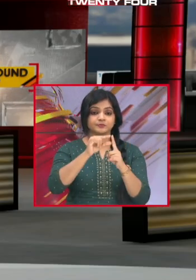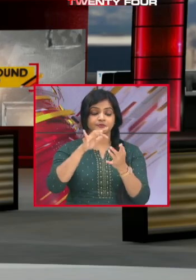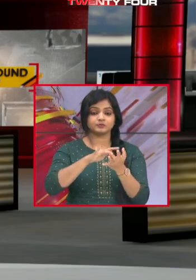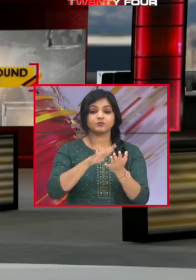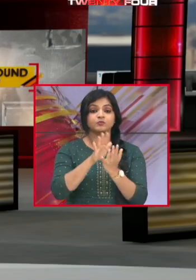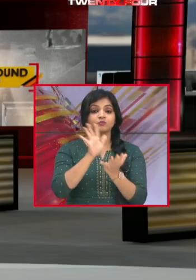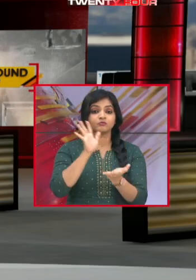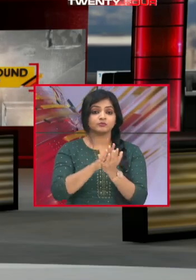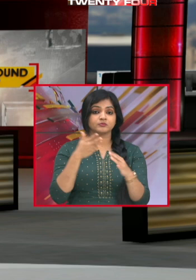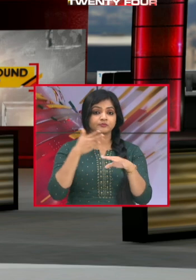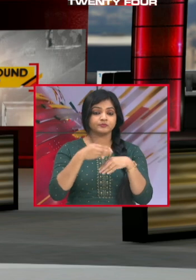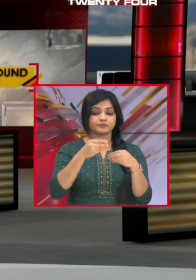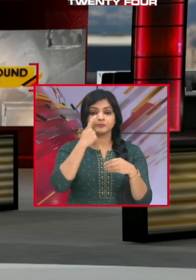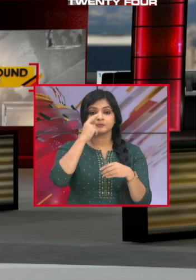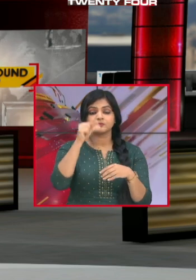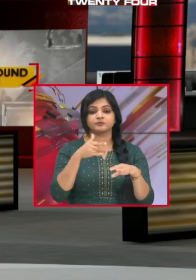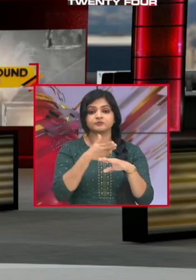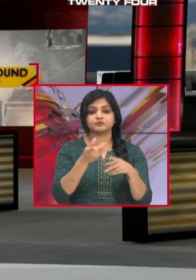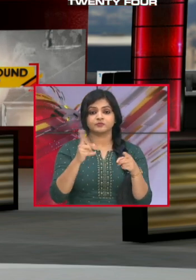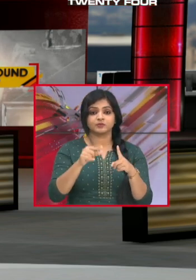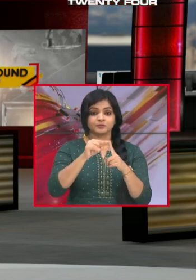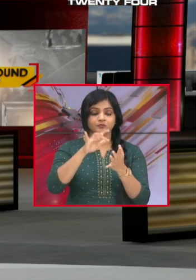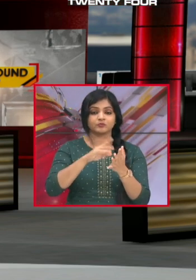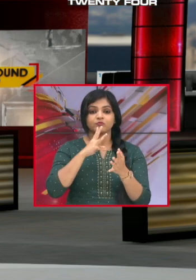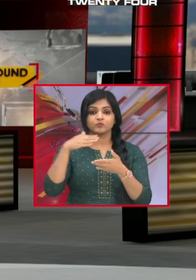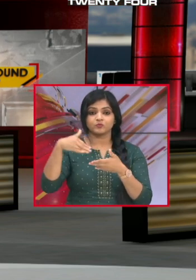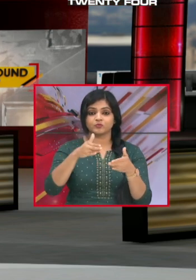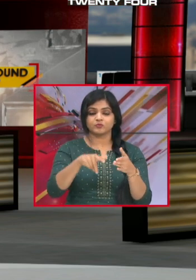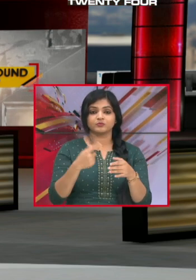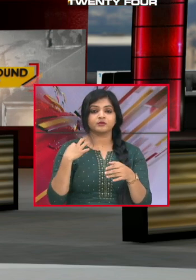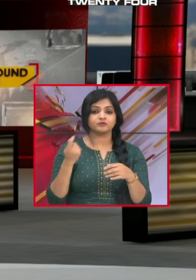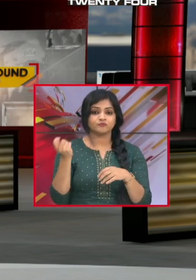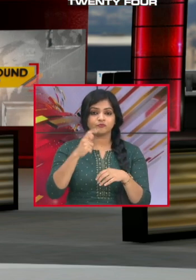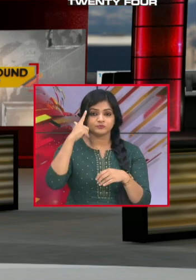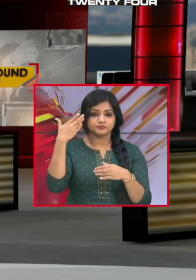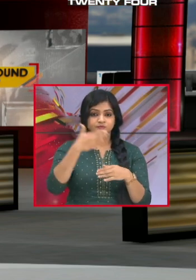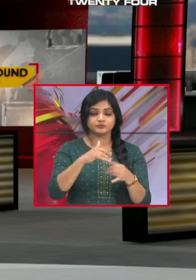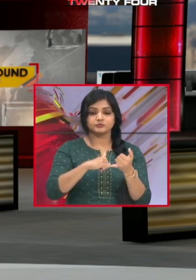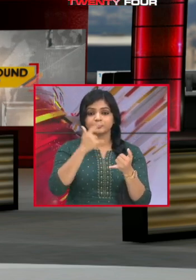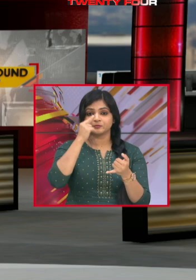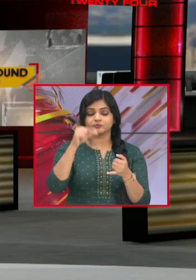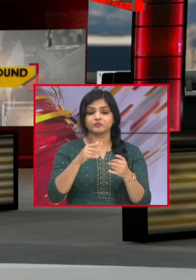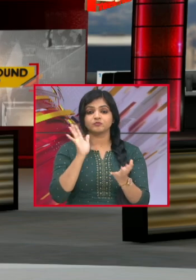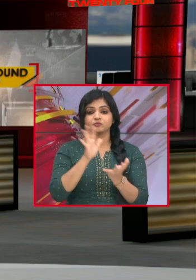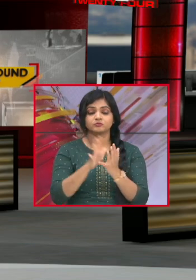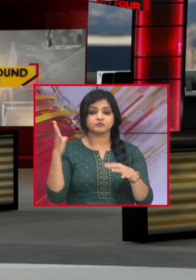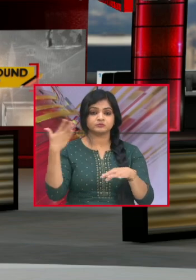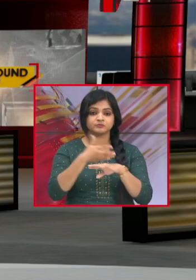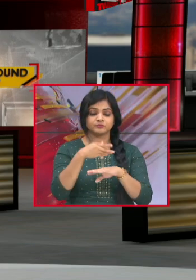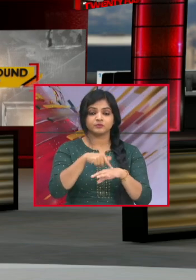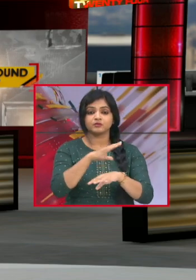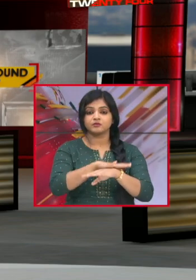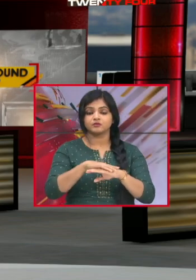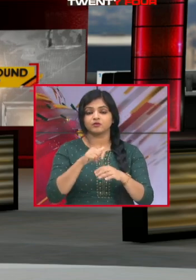മുതലയുടെ ആക്രമണത്തിൽ യുവതിക്ക് പരിക്കേറ്റു. പനമരം പുഴയിൽ തുണിയലക്കാൻ ഇറങ്ങിയ പരക്കുനി കോളനിയിലെ സരിതയാണ് മുതല ആക്രമിച്ചത്. കൈക്ക് പരിക്കേറ്റ സരിത ചികിത്സ